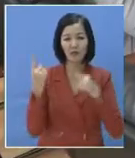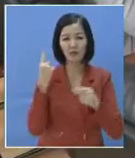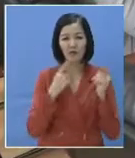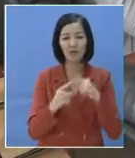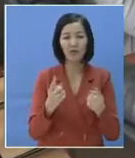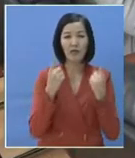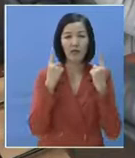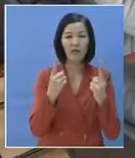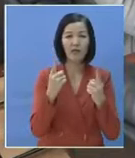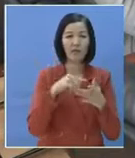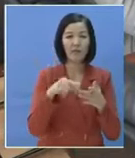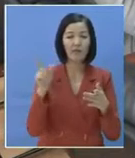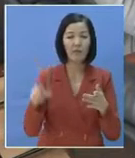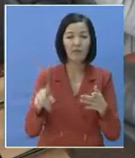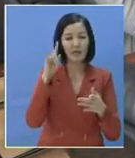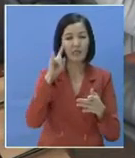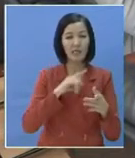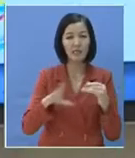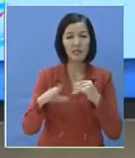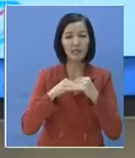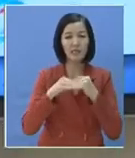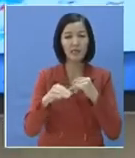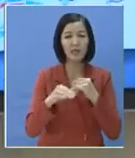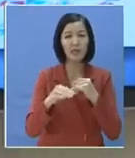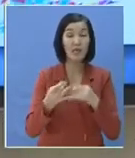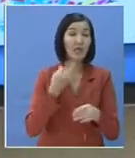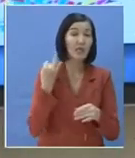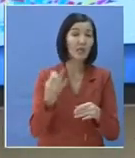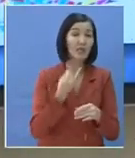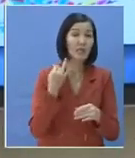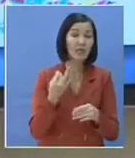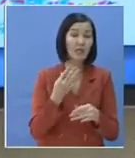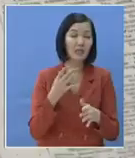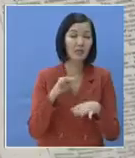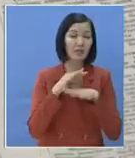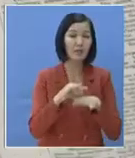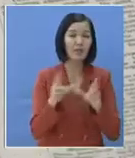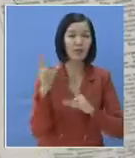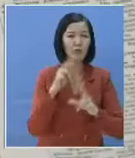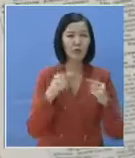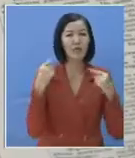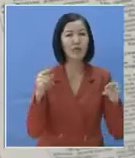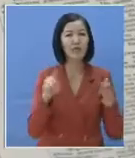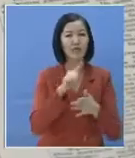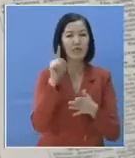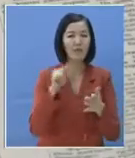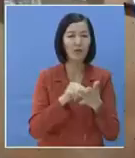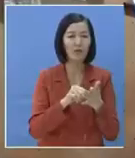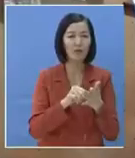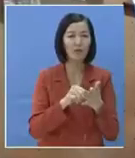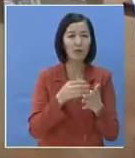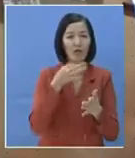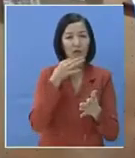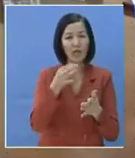творчеством великого поэта казахской степи. Прием прошел интересно и насыщенно. Студенты задавали интересующие вопросы и